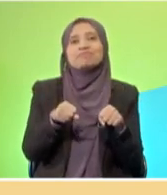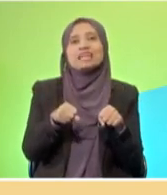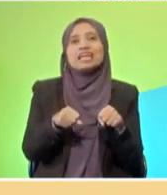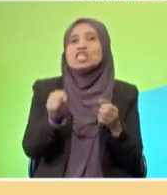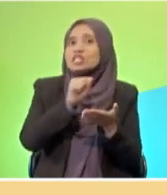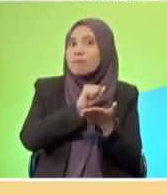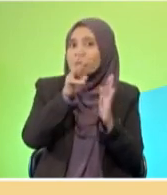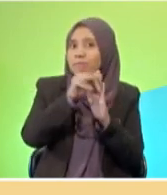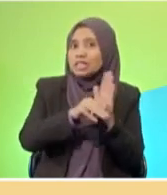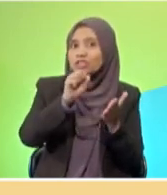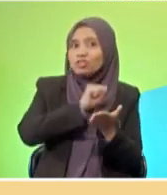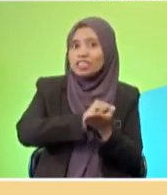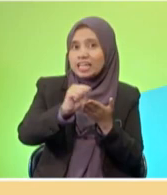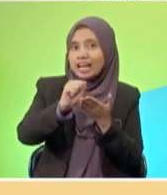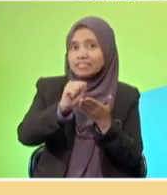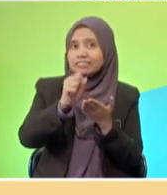membersihkan tidak